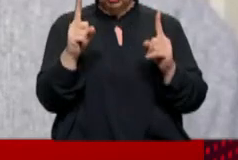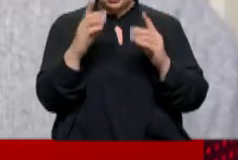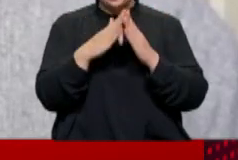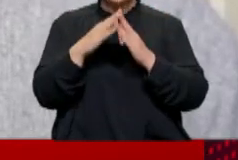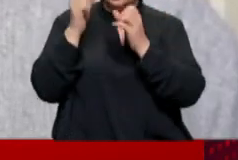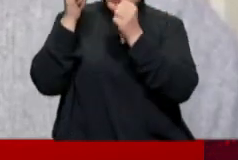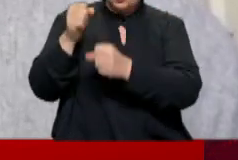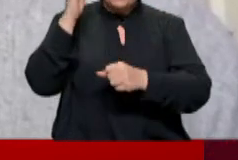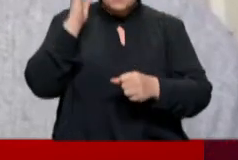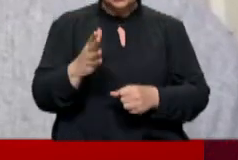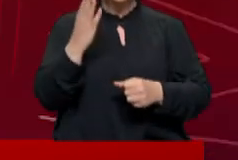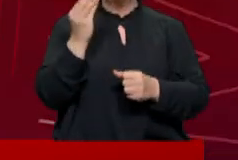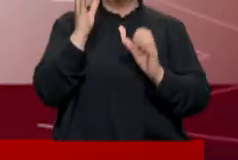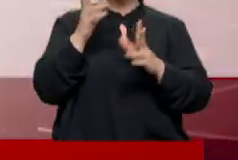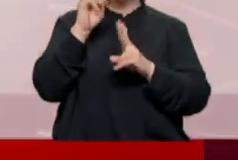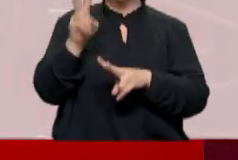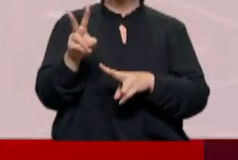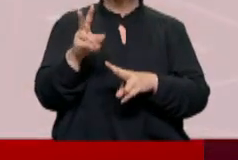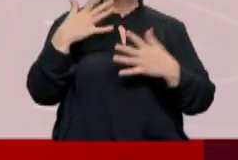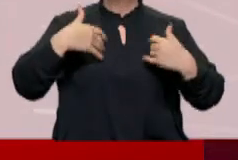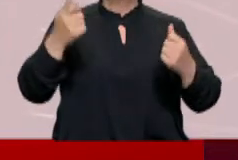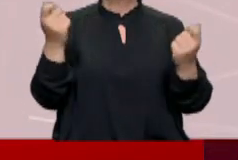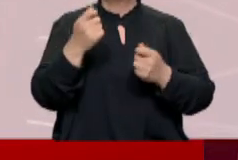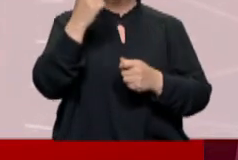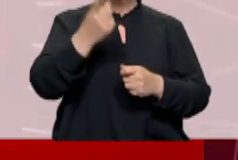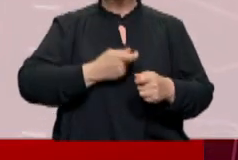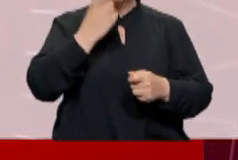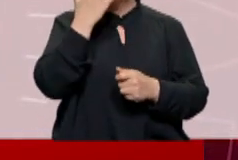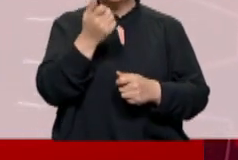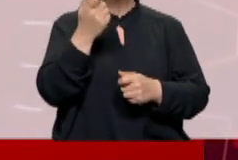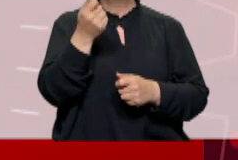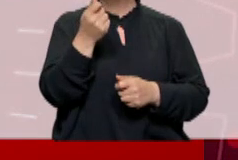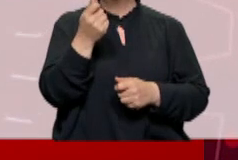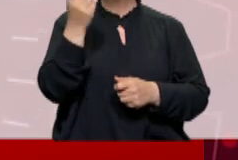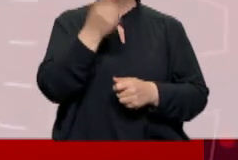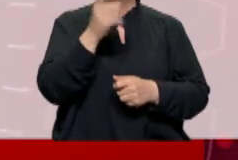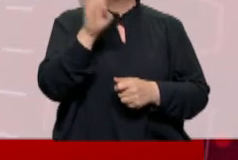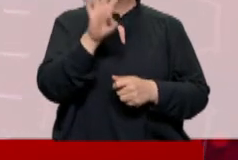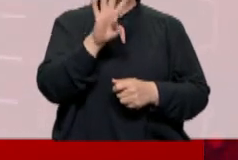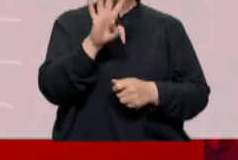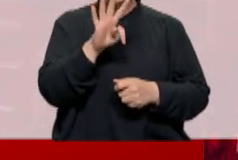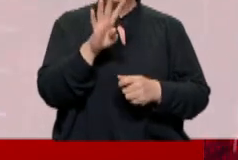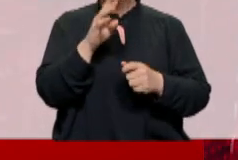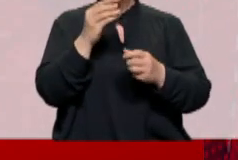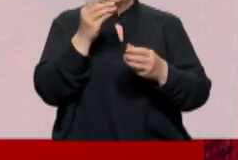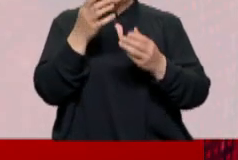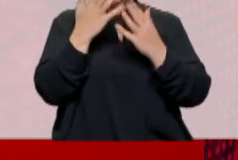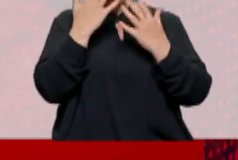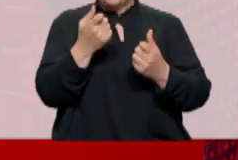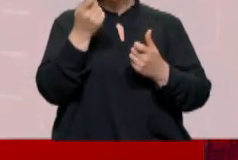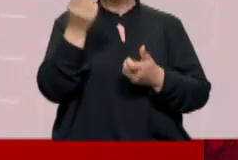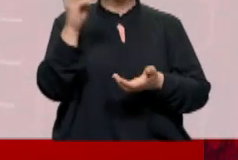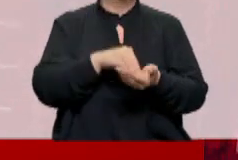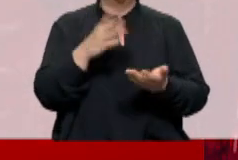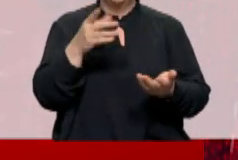evde tutmanıza rağmen çok görüyorsunuz. Sağlık çalışanları bir saatlik nöbet ücretinin %40'ını icap ücreti olarak